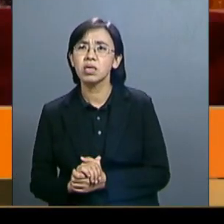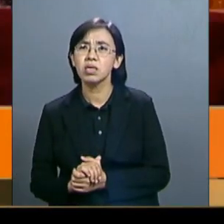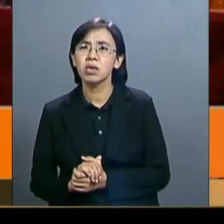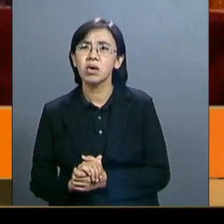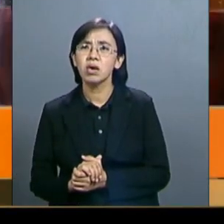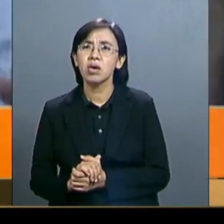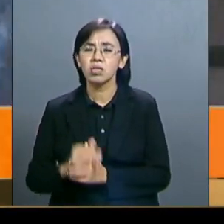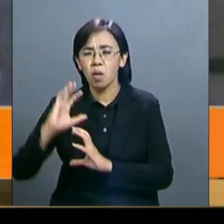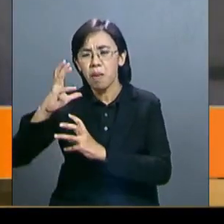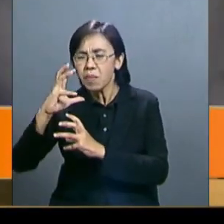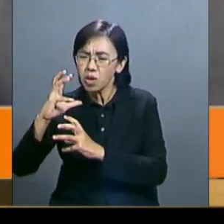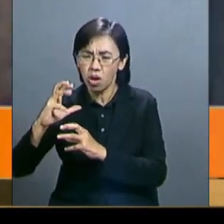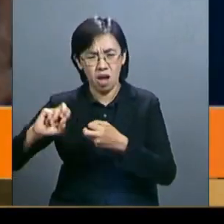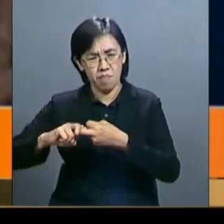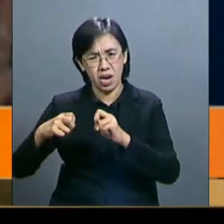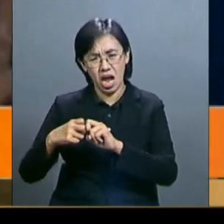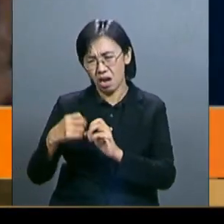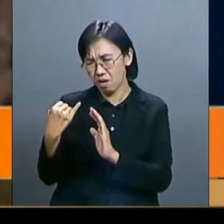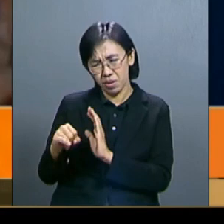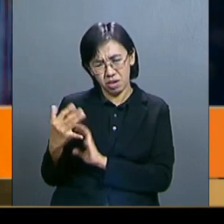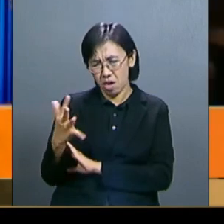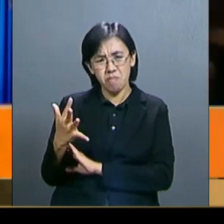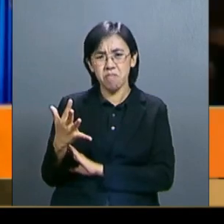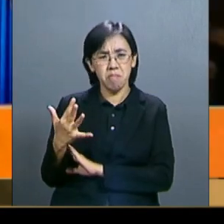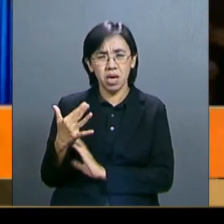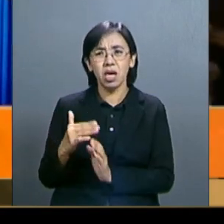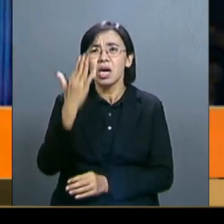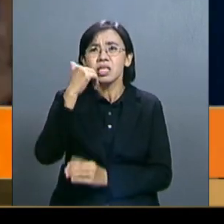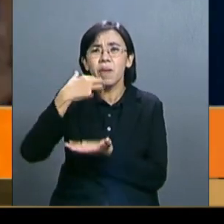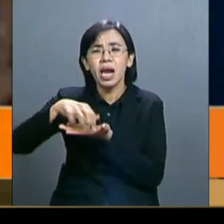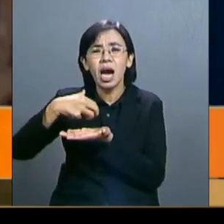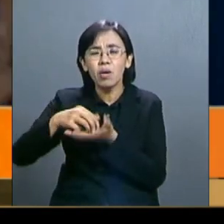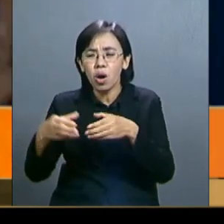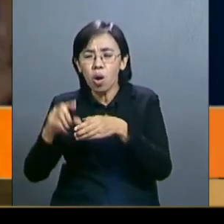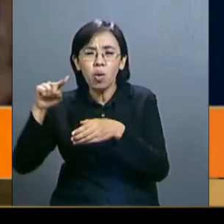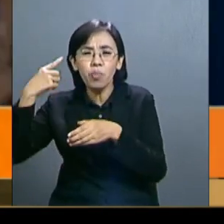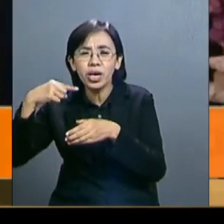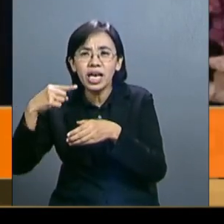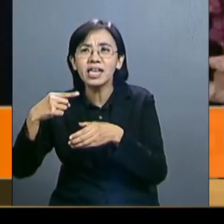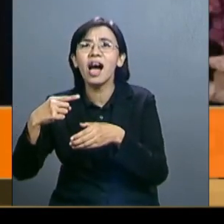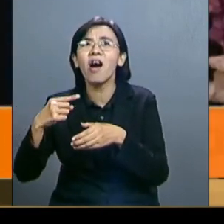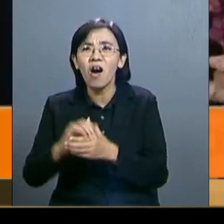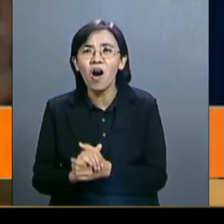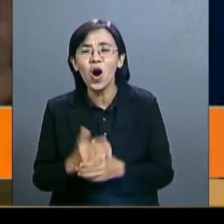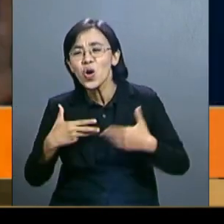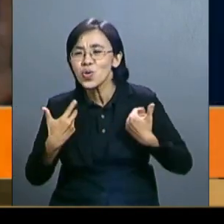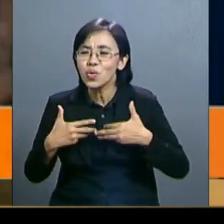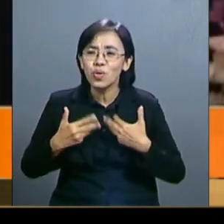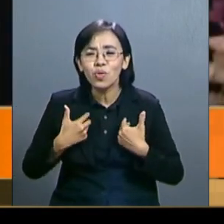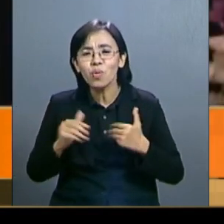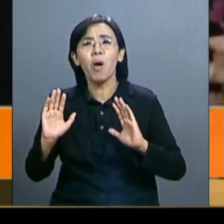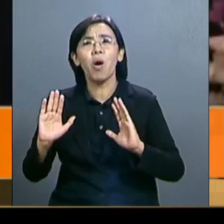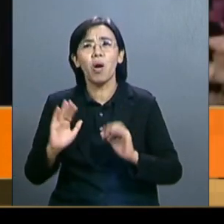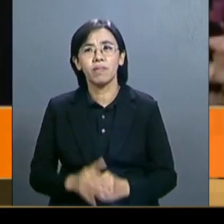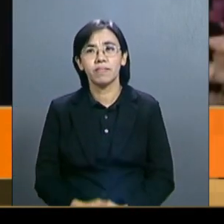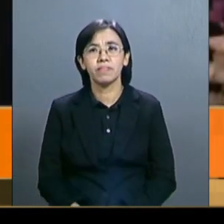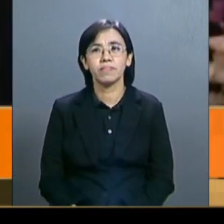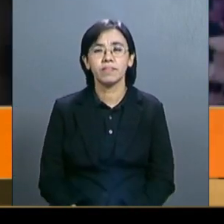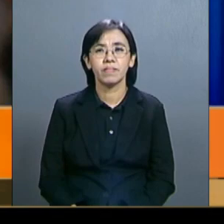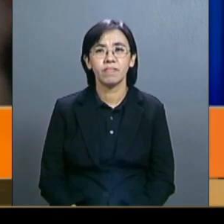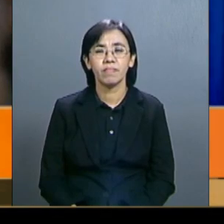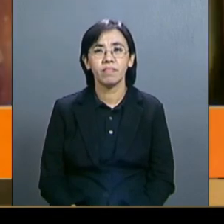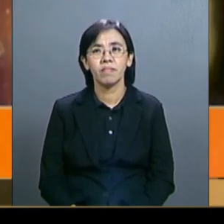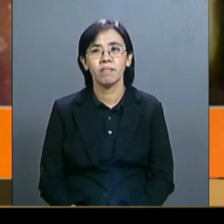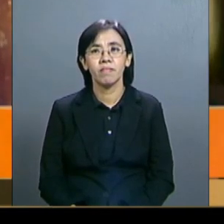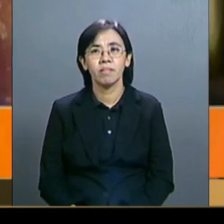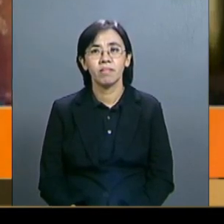ภาพยนตร์ไม่ได้ขัดต่อศีลธรรมใดๆเป็นเรื่องราวของกลุ่มผู้หญิงที่รักความสนุกสนานเท่านั้นความตั้งใ